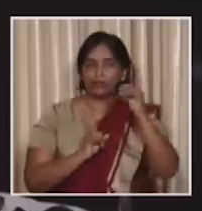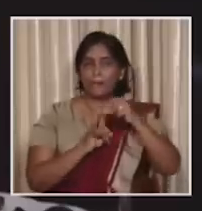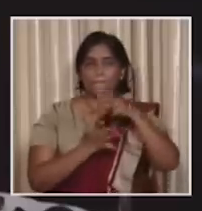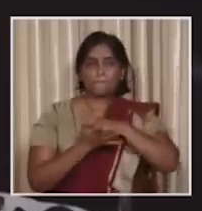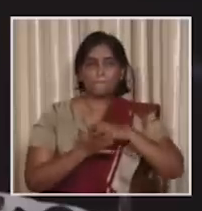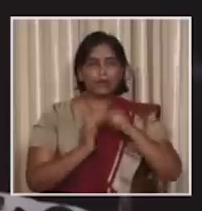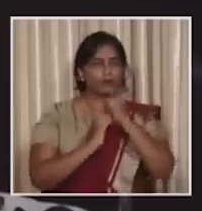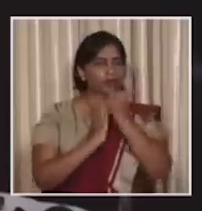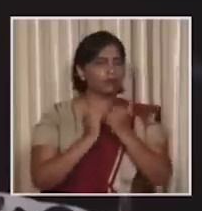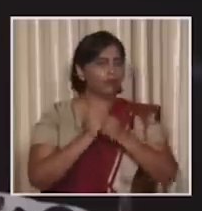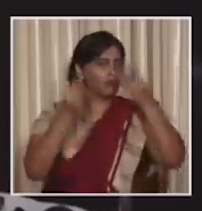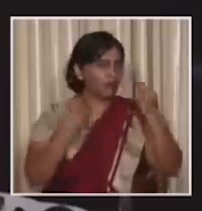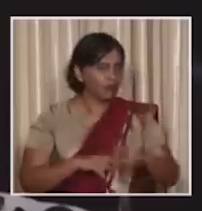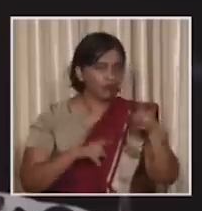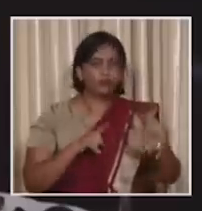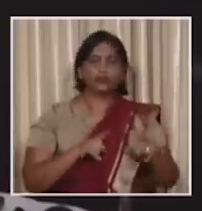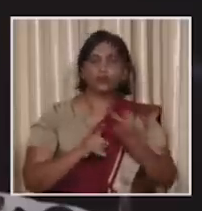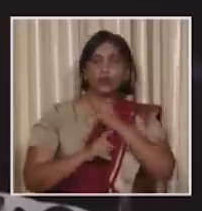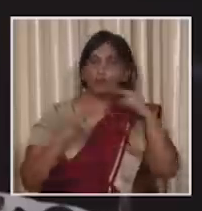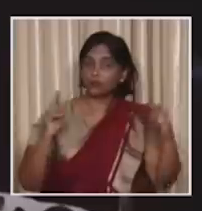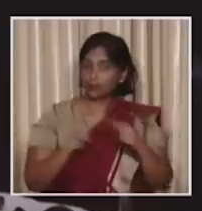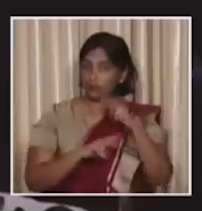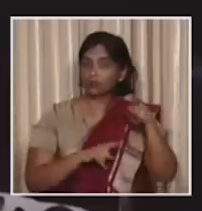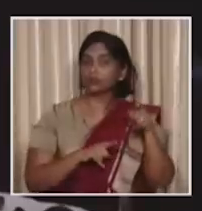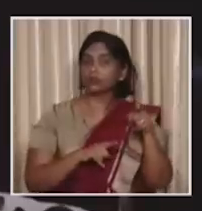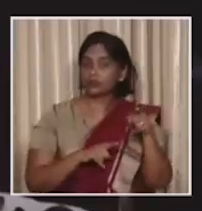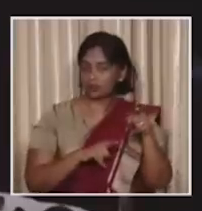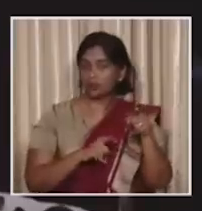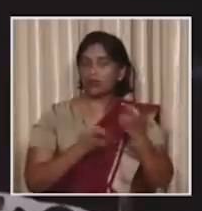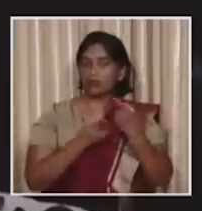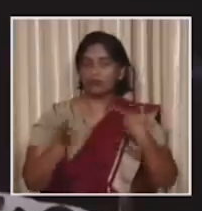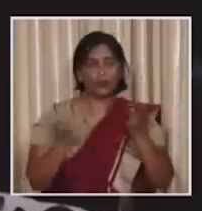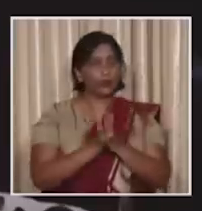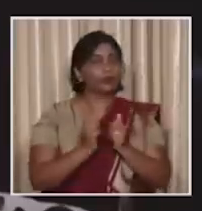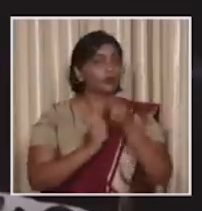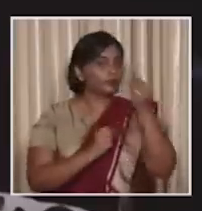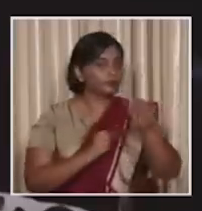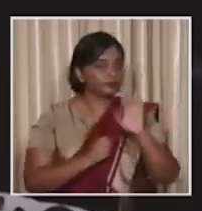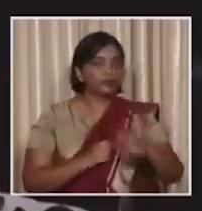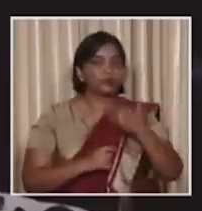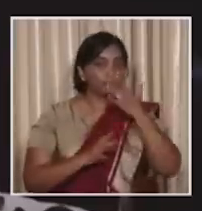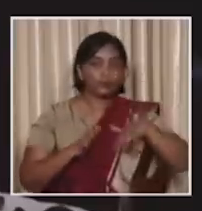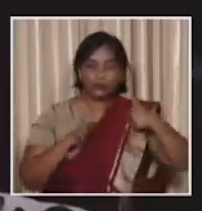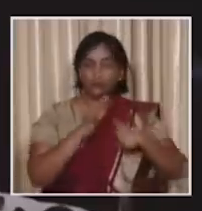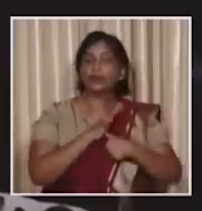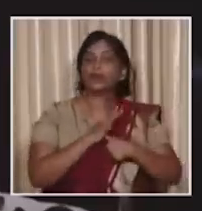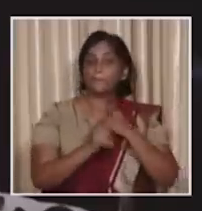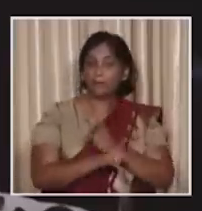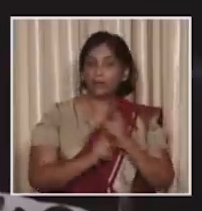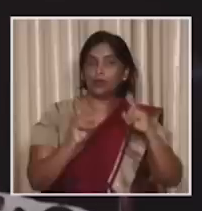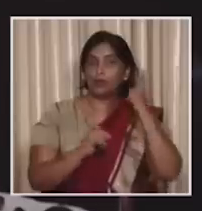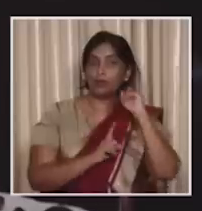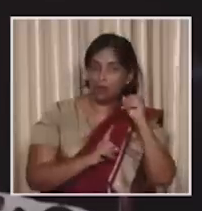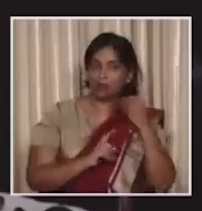එම වැඩපිළිවෙළ බිඳවැටීම පිළිබඳව සහ ශේෂ්ඨාධිකරණදී එළඹ සමසකරණය මත ලබා දීමට නියමිත විදුහල්පති පත්වීම ප්‍රමාද වීම පිළිබඳ